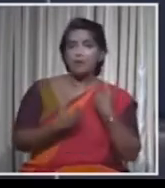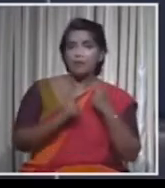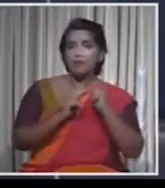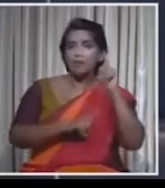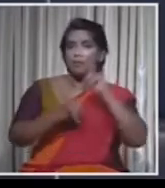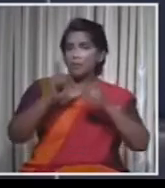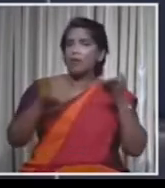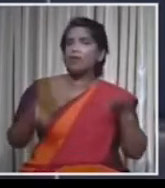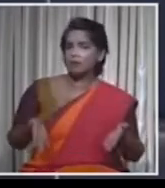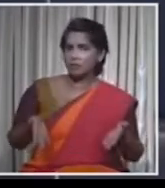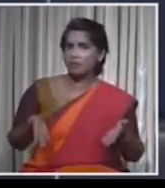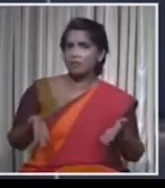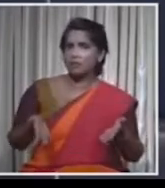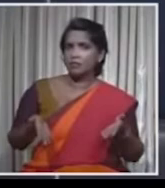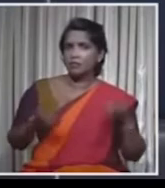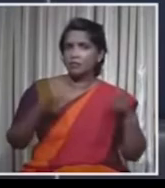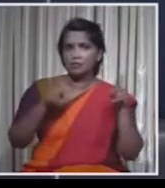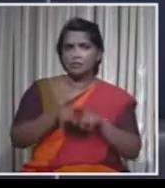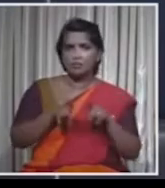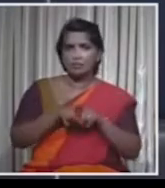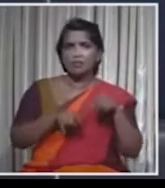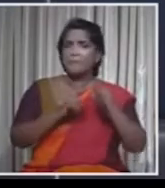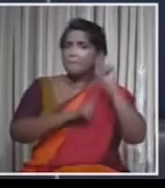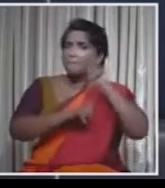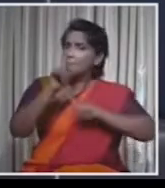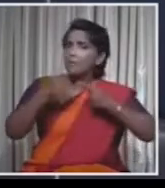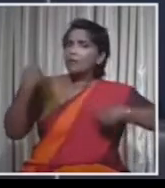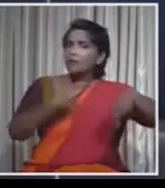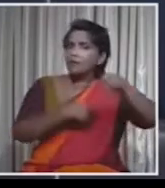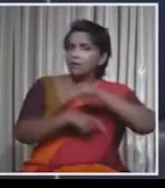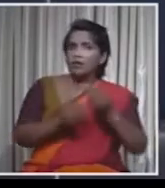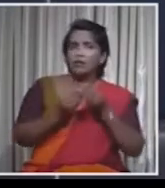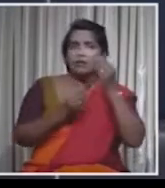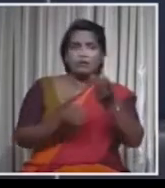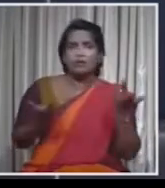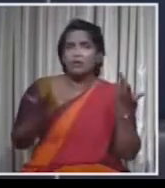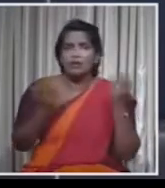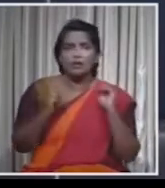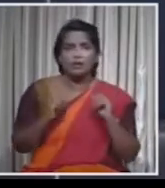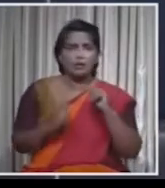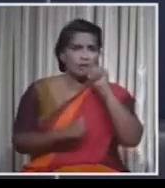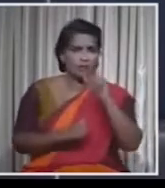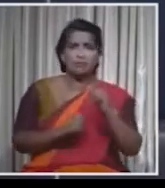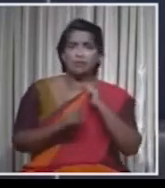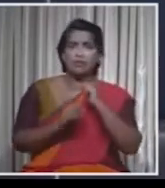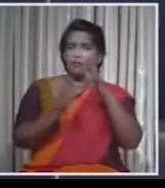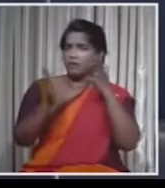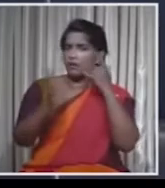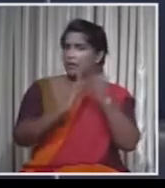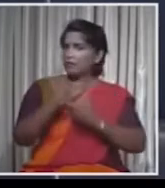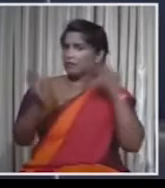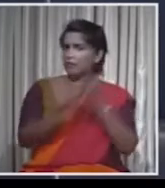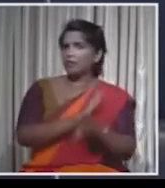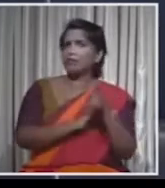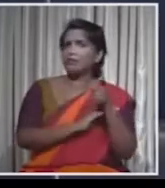this house. ඉතින් මේ මේ මේ මේ මේ සභාව ඇතුලේ මේ මේවා දෙන්න ඇයි මේක? ඇත්ත වශයෙන්ම මේක වරප්‍රසාද කඩකිරීමක්.